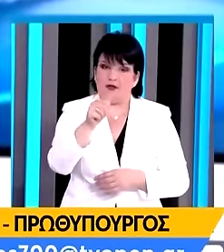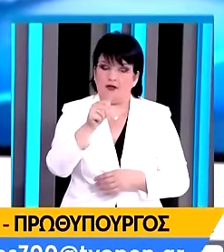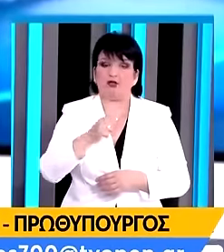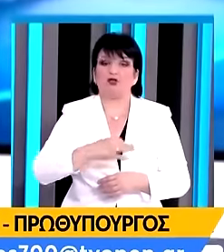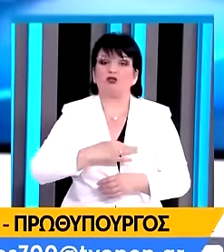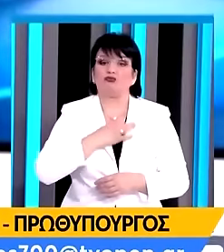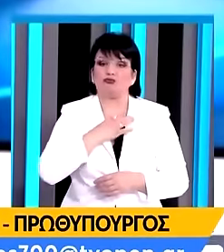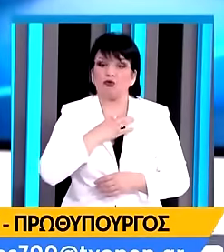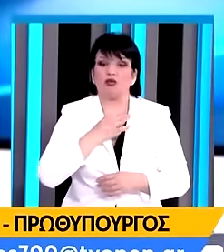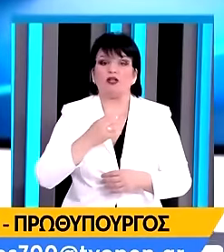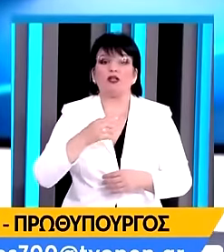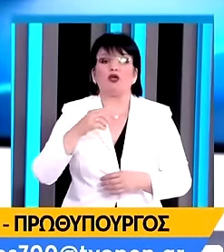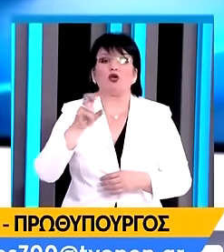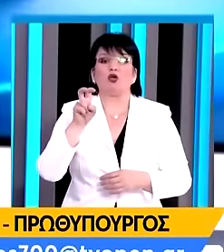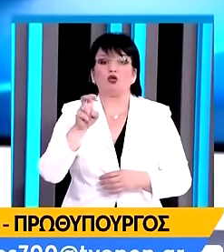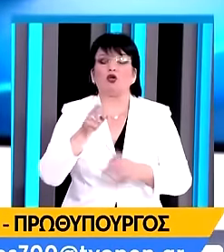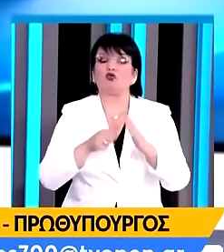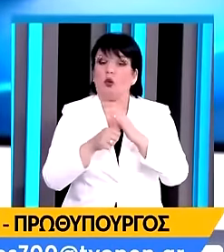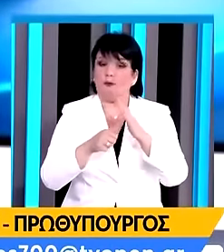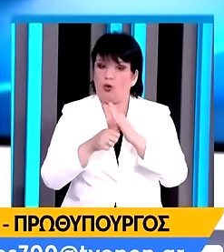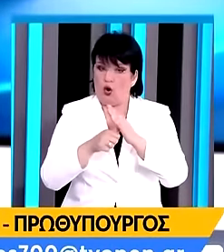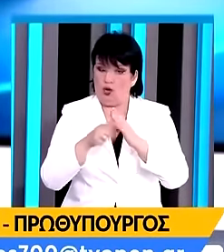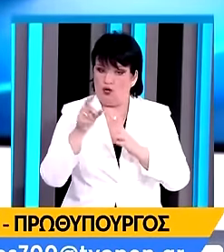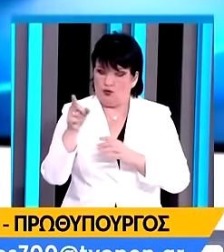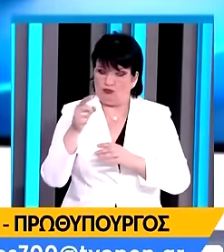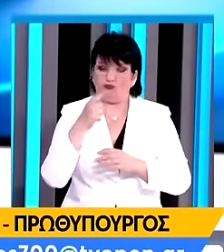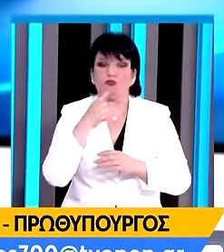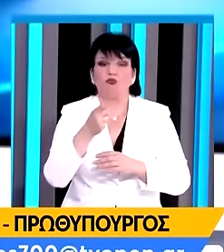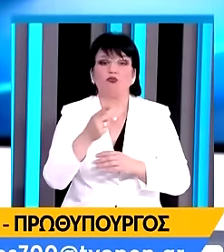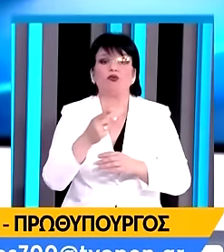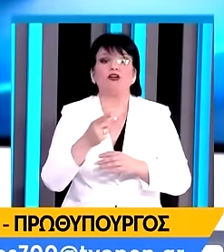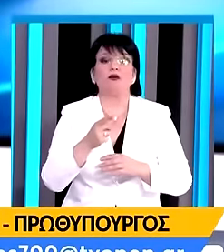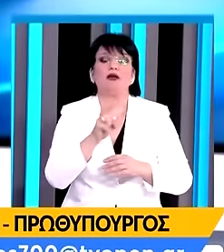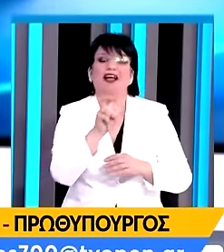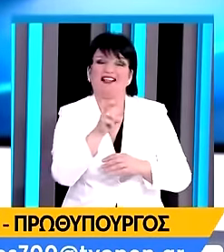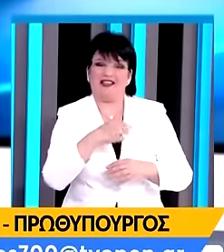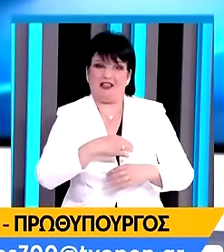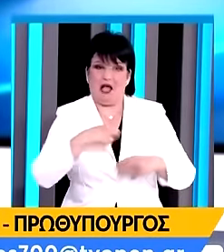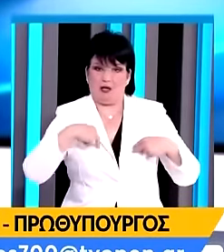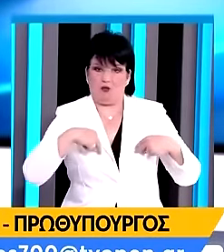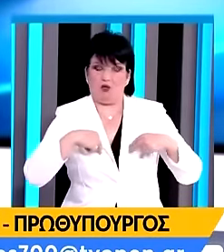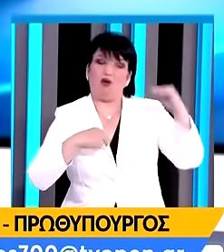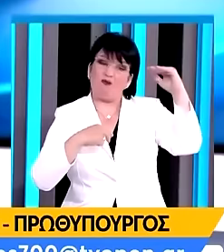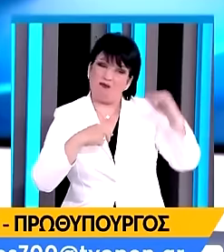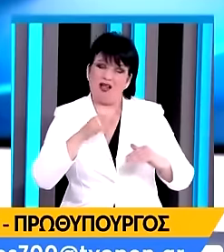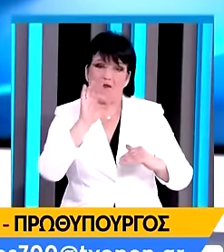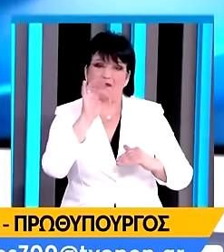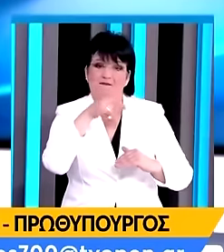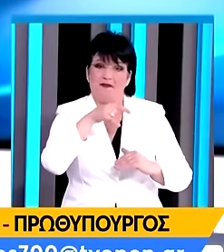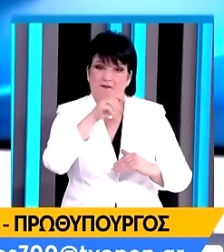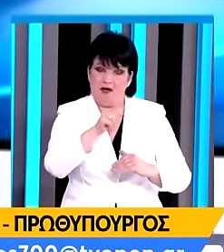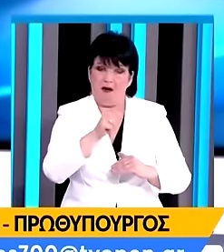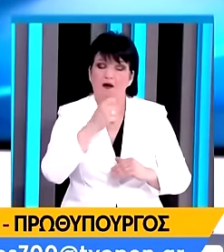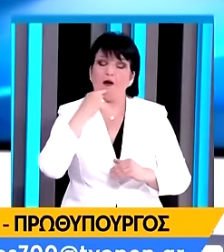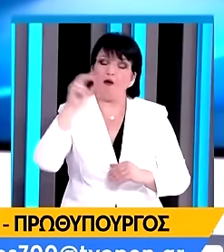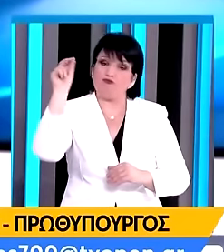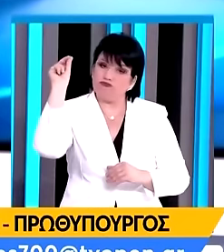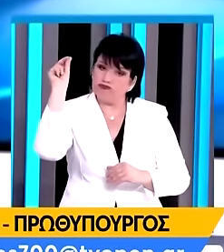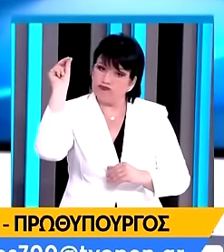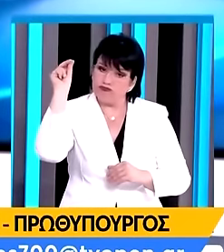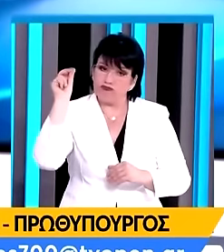Γιώτη, τον πρόεδρο των βιομηχάνων, ο οποίος λέει στον κύριο Χατζηδάκη, μειώστε το ΦΠΑ και εγώ δεσμεύομαι